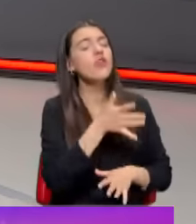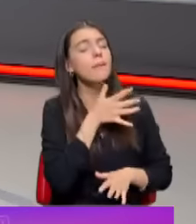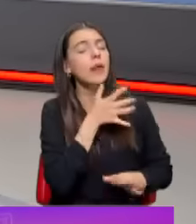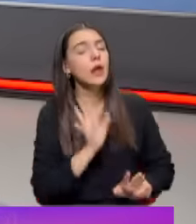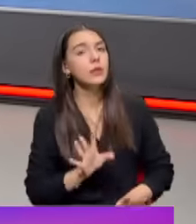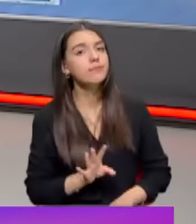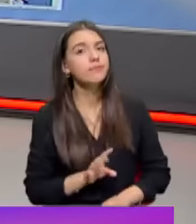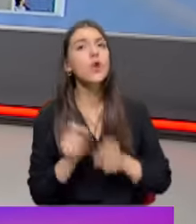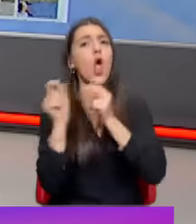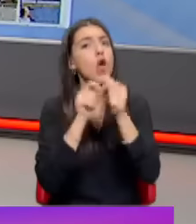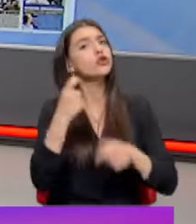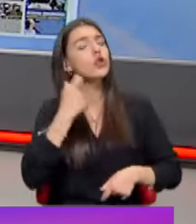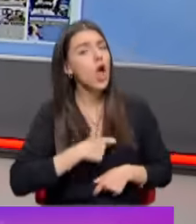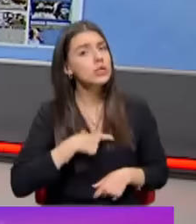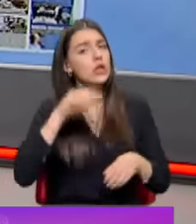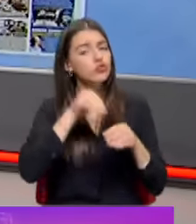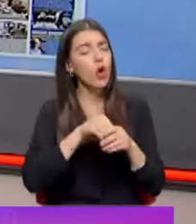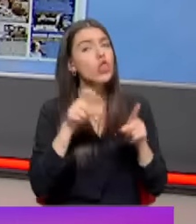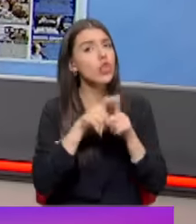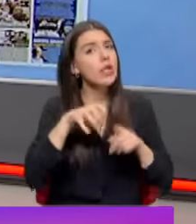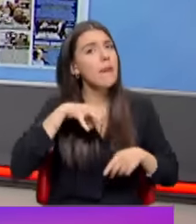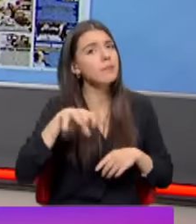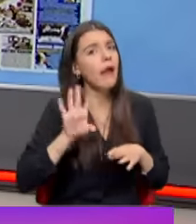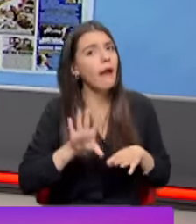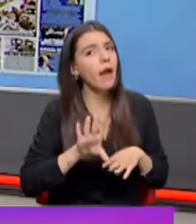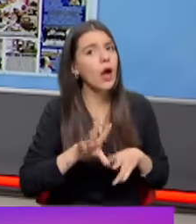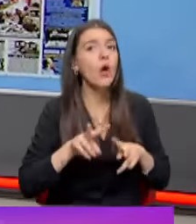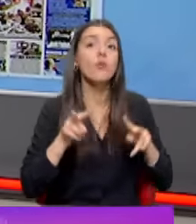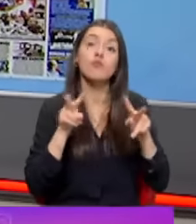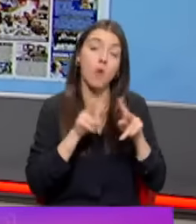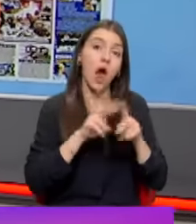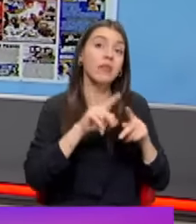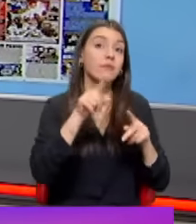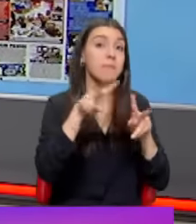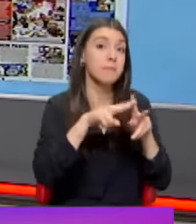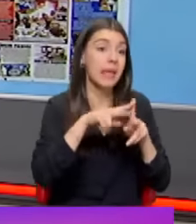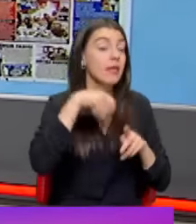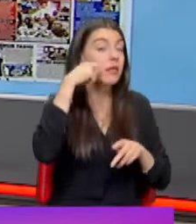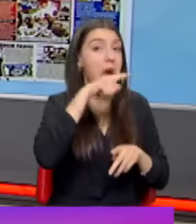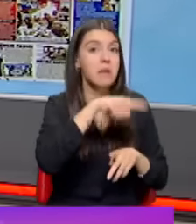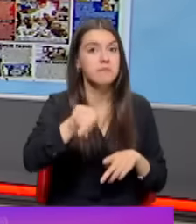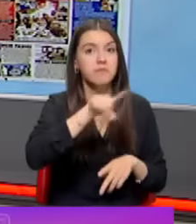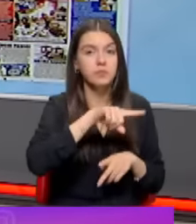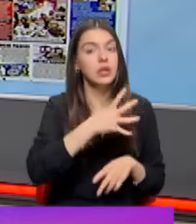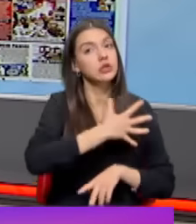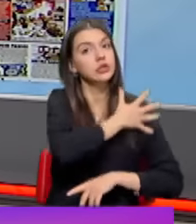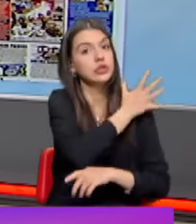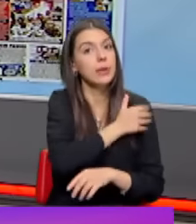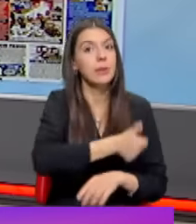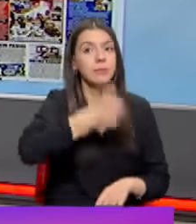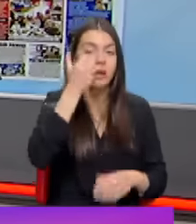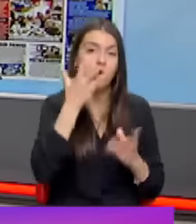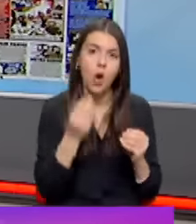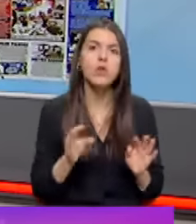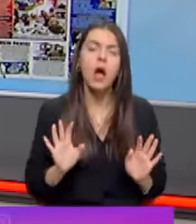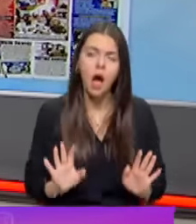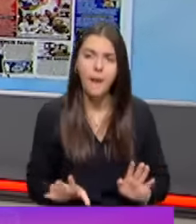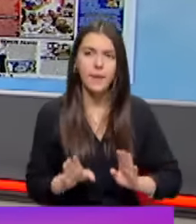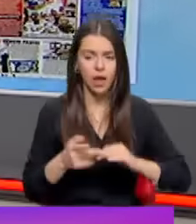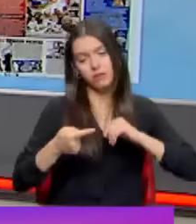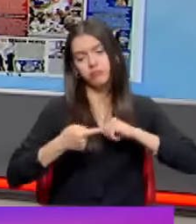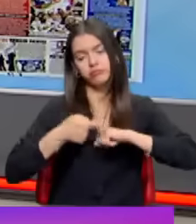Özgür Özel son dönemde muhalif medyada tabii ki kendine yer buluyor. Cumhuriyet Halk Partisi'nin lideri olması dolayısıyla ama